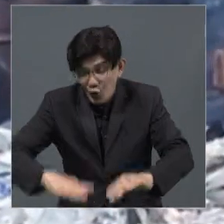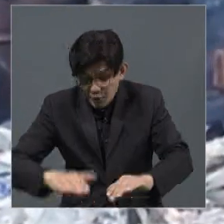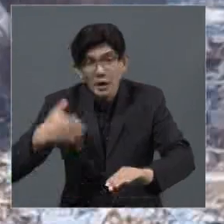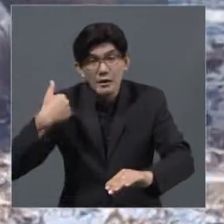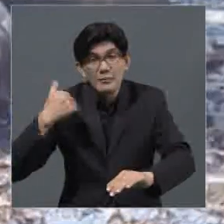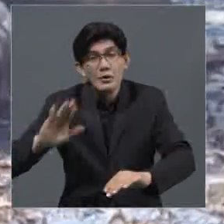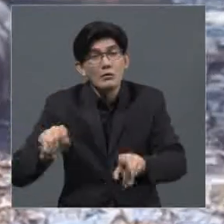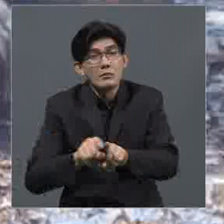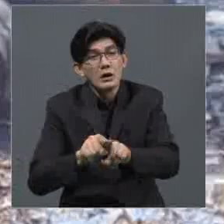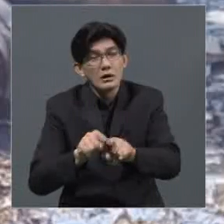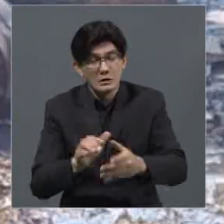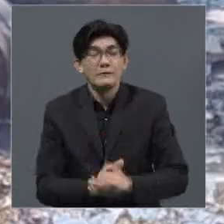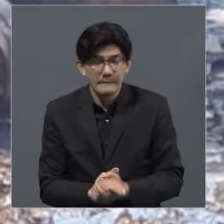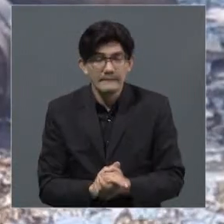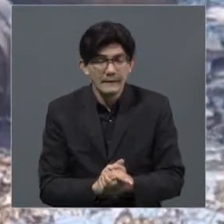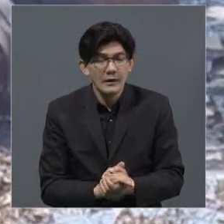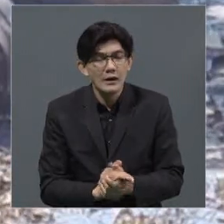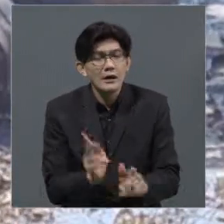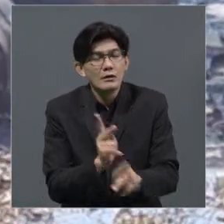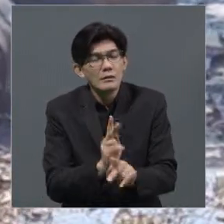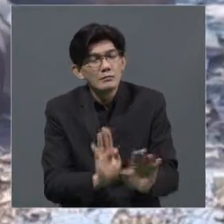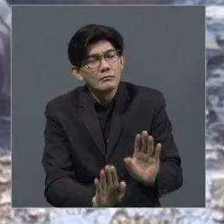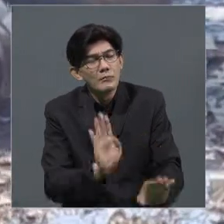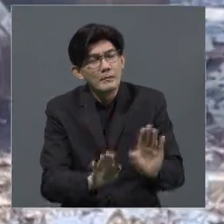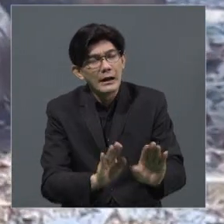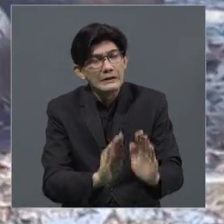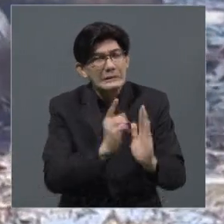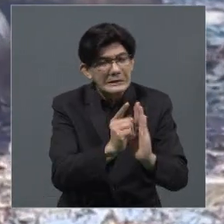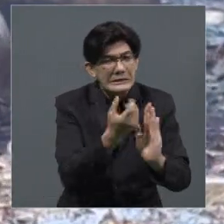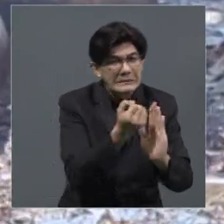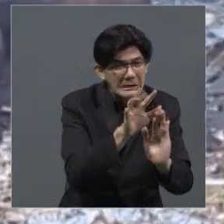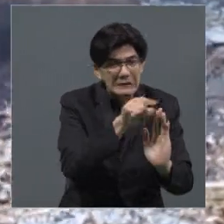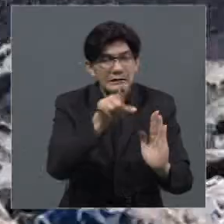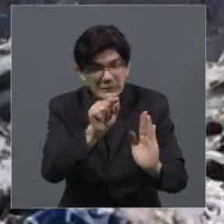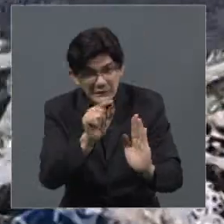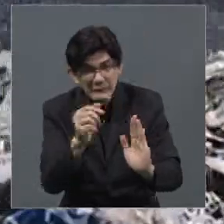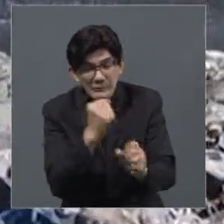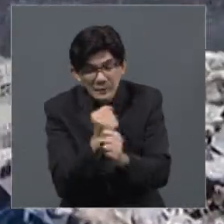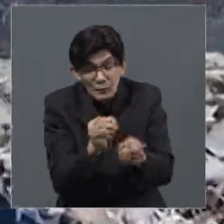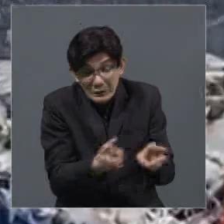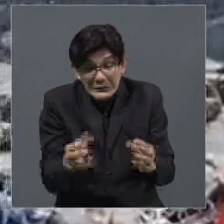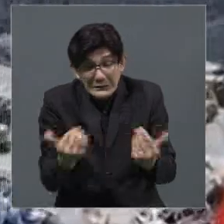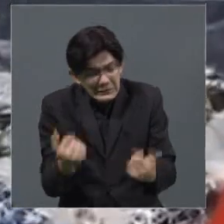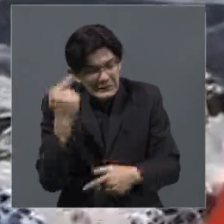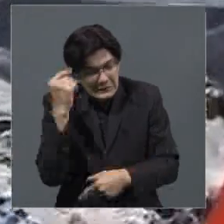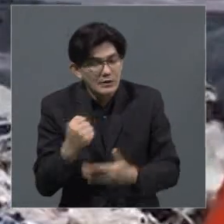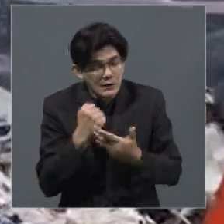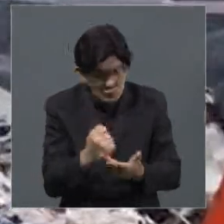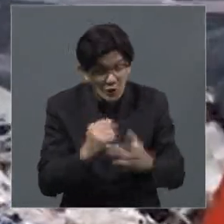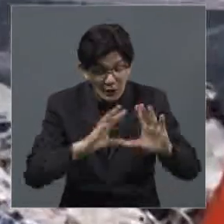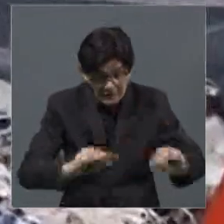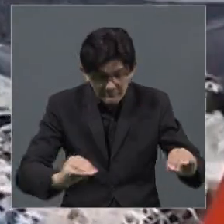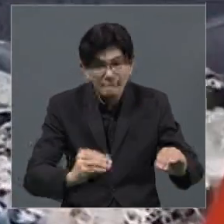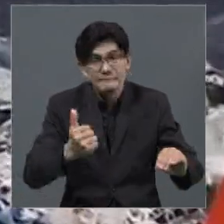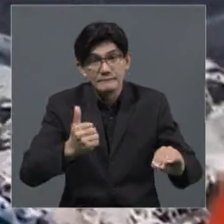ร้อนที่อยู่ด้านล่างลดลงนะฮะทิ้งไว้ประมาณ 15-20 นาทีต่อจุดเขาบอกว่าการใช้วิธีการแบบนี้เนี่ยน่าจะสามารถดับไฟได้น